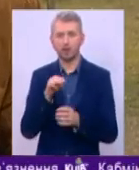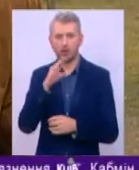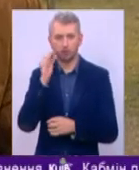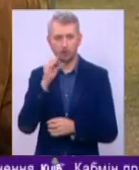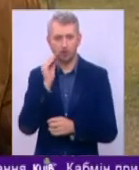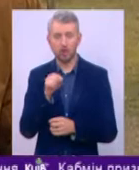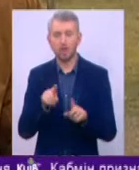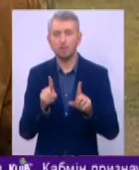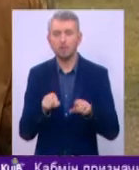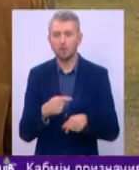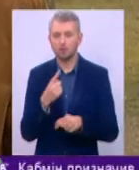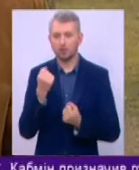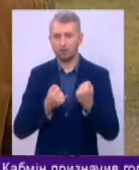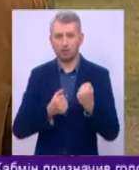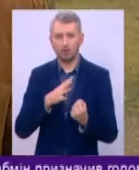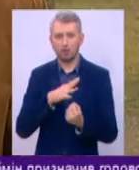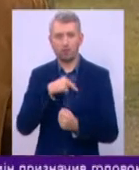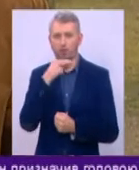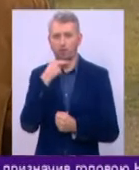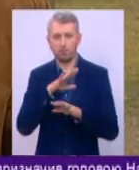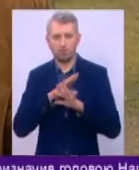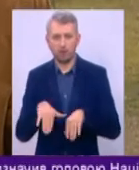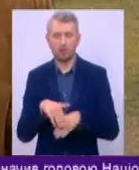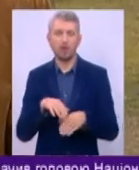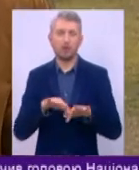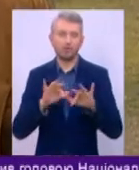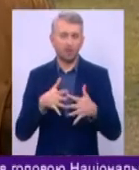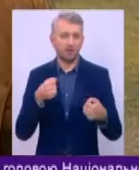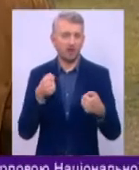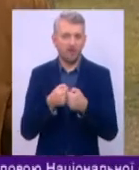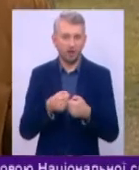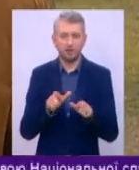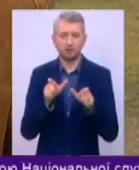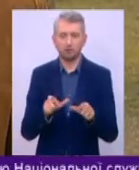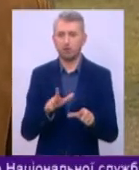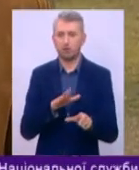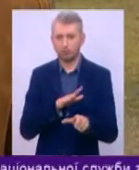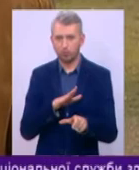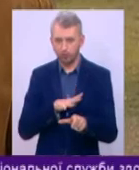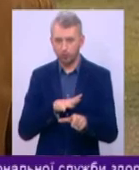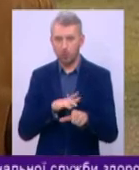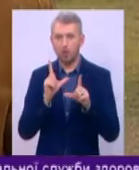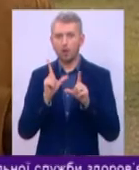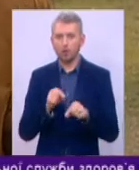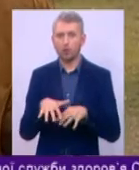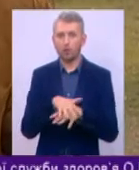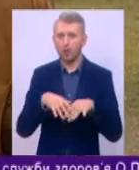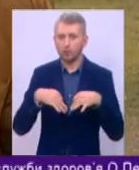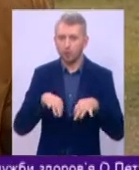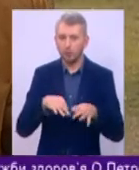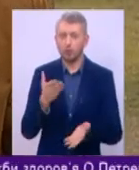Шевченка. Там також один з водіїв був необачним, через що сталася аварія. Також заблоковано було надовго рух громадського транспорту.